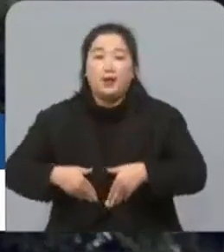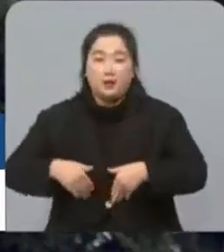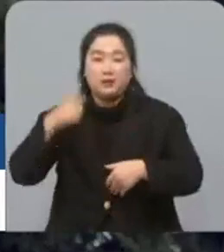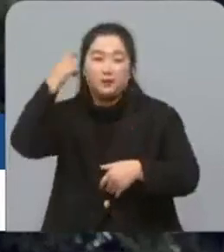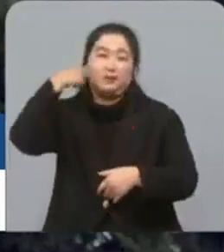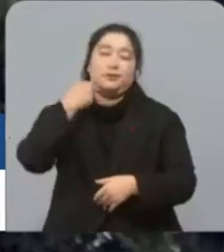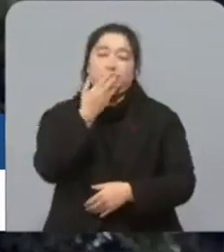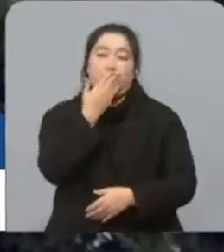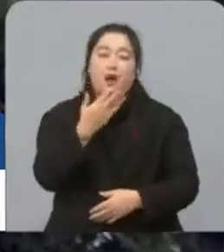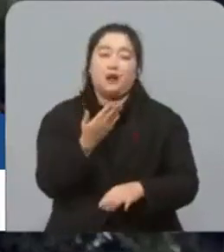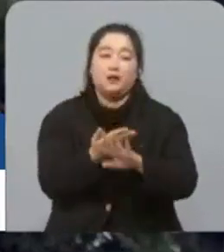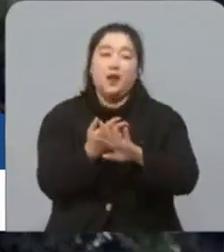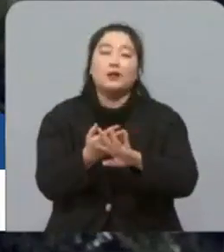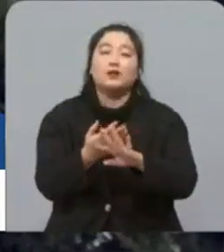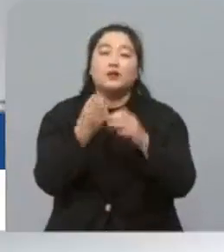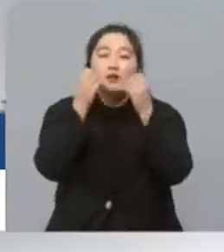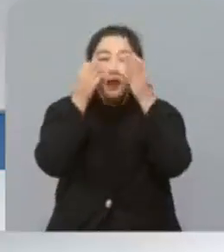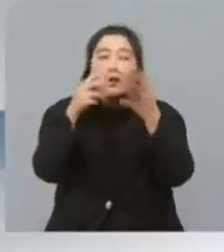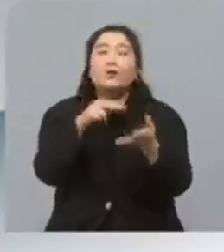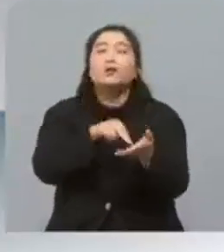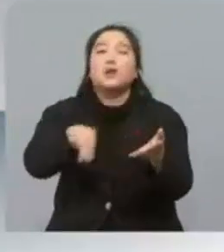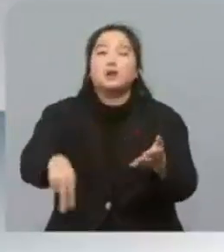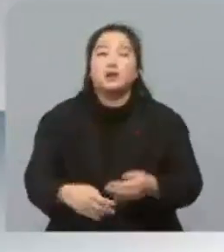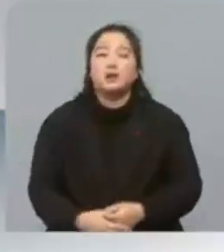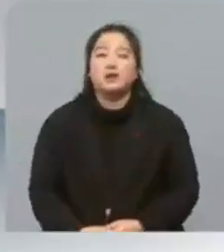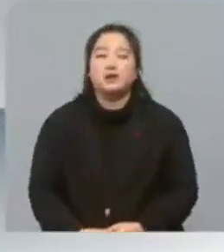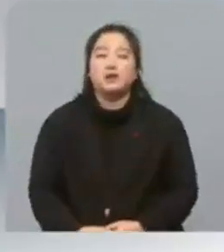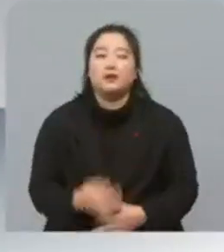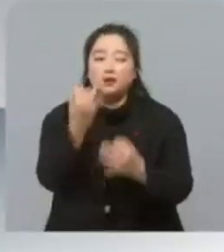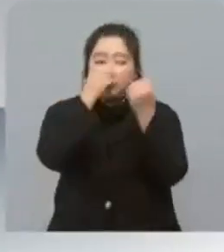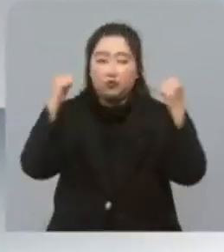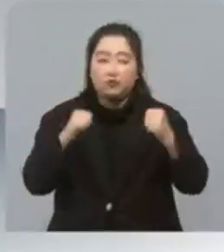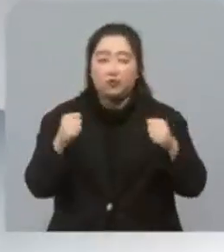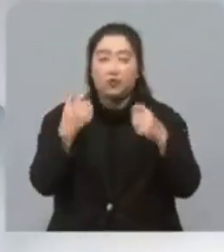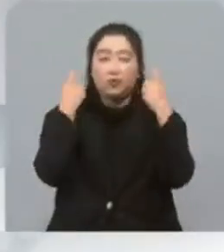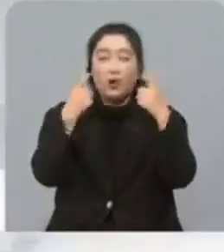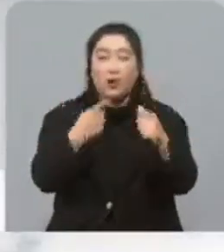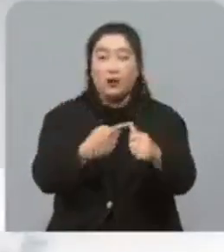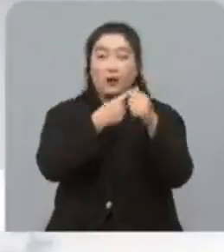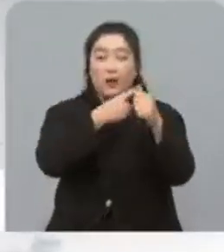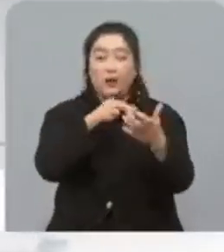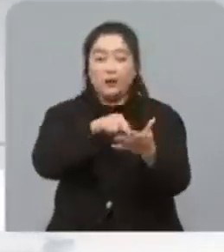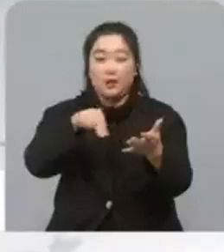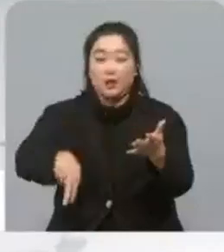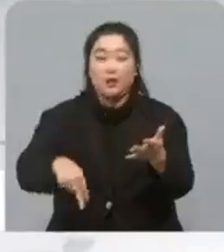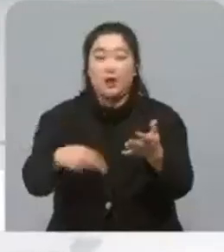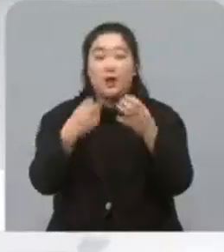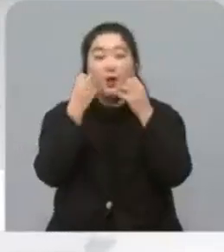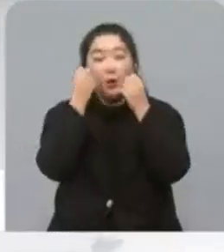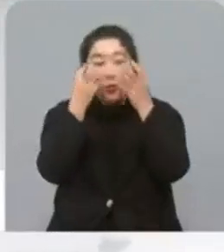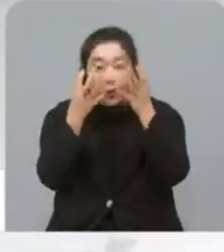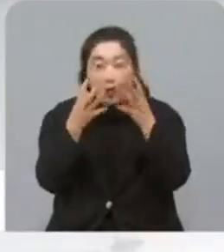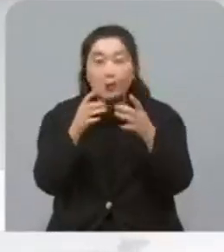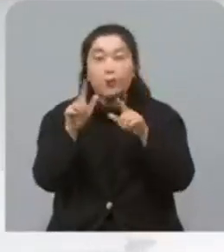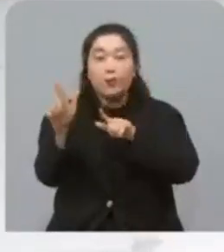있습니다. 네, 또 다른 단양입니다. 충북 관광 1번지 단양이 한겨울 이색적인